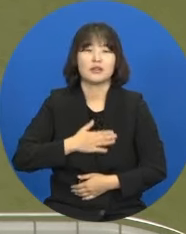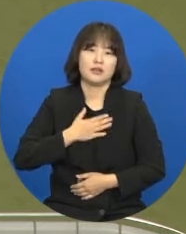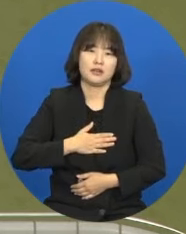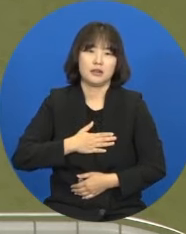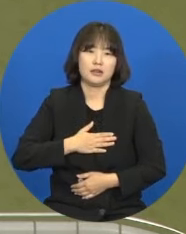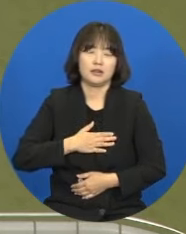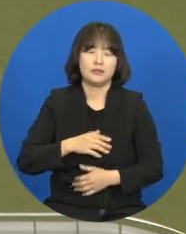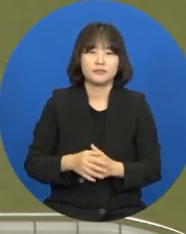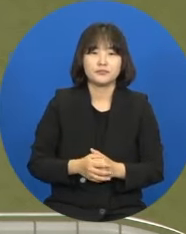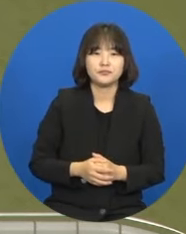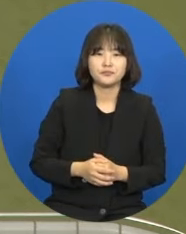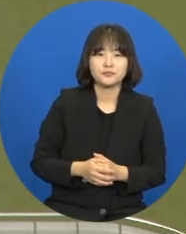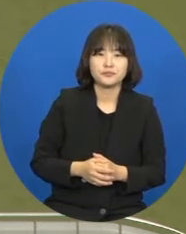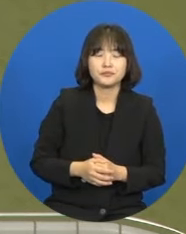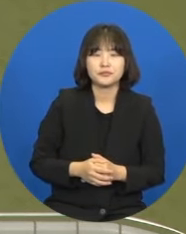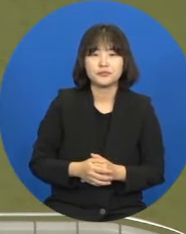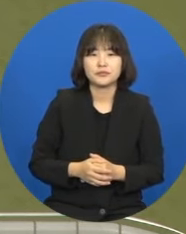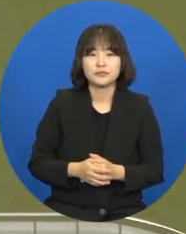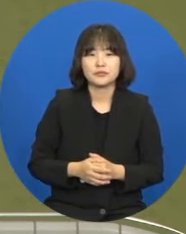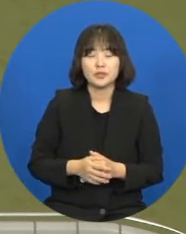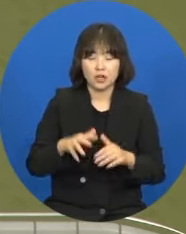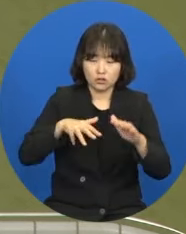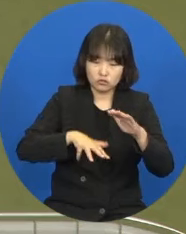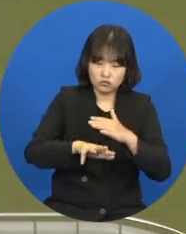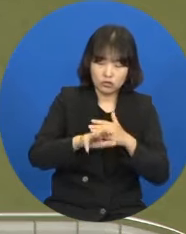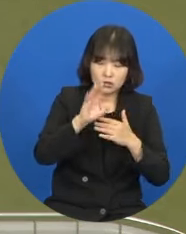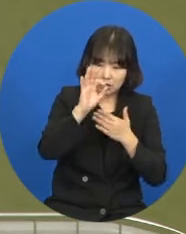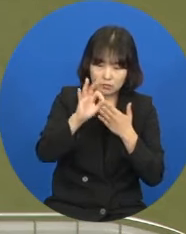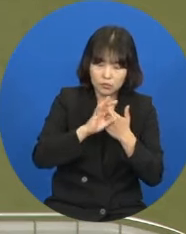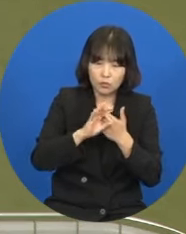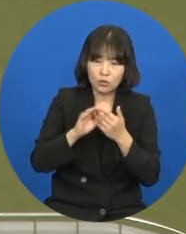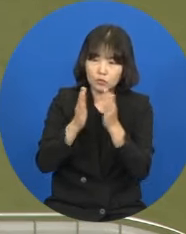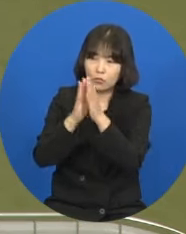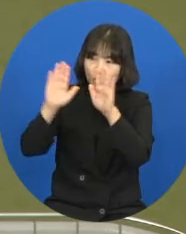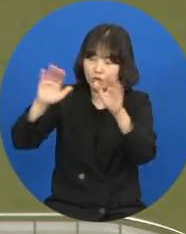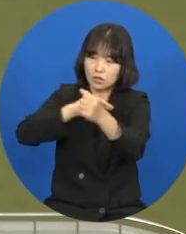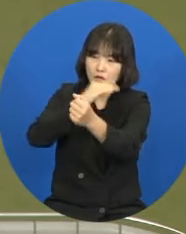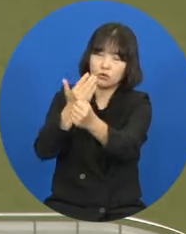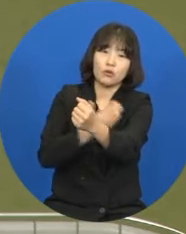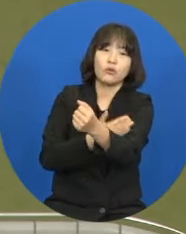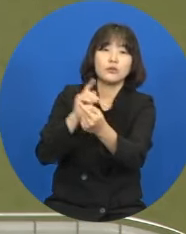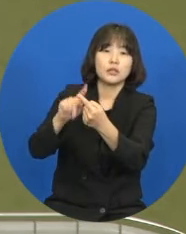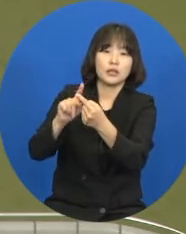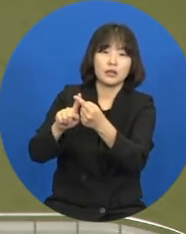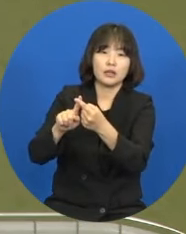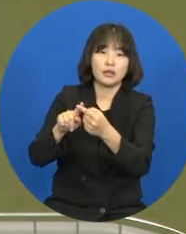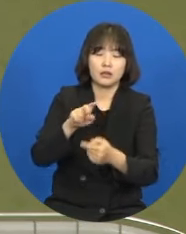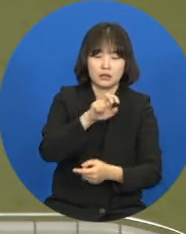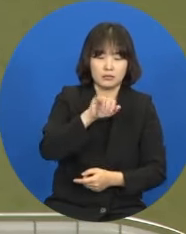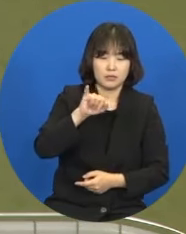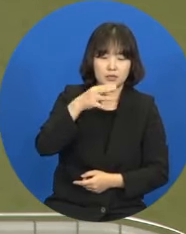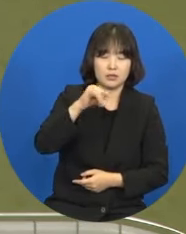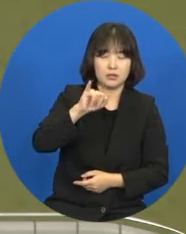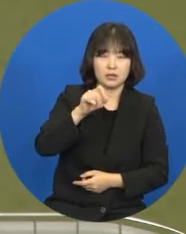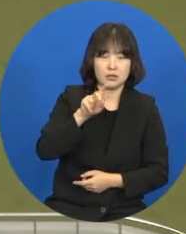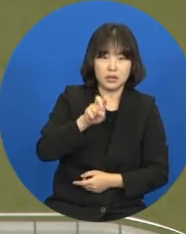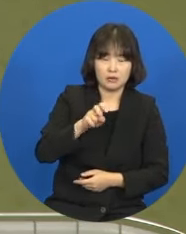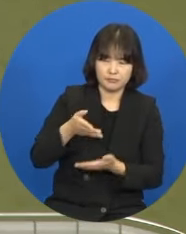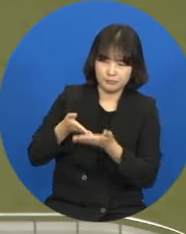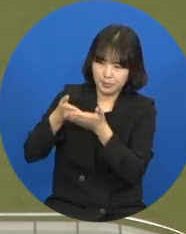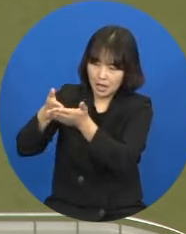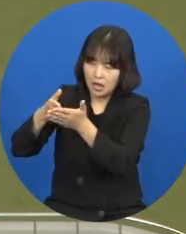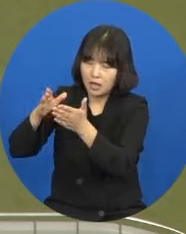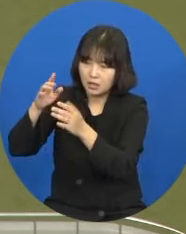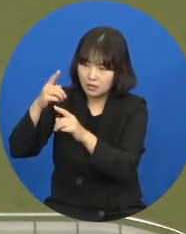민나 기나 의 권에 대해서 미리암이 한번 제기를 했다가